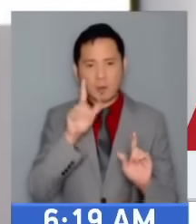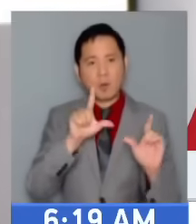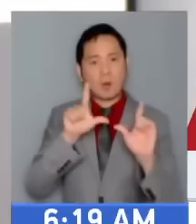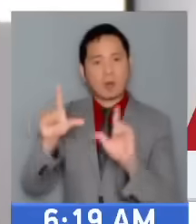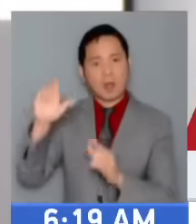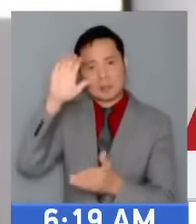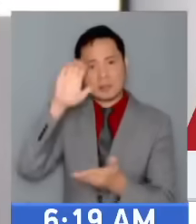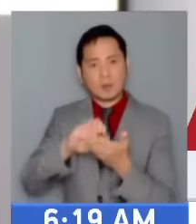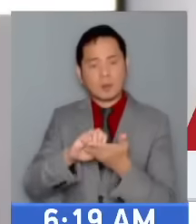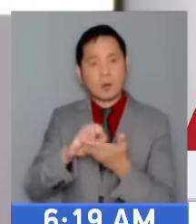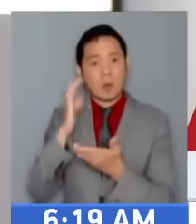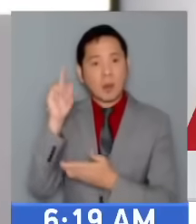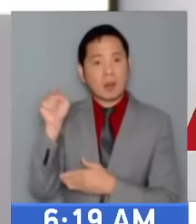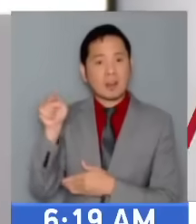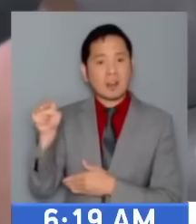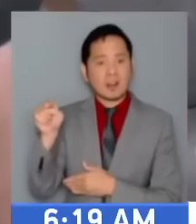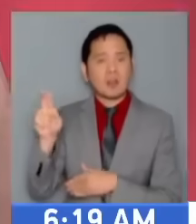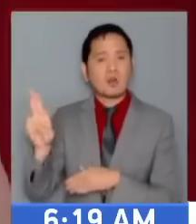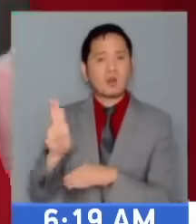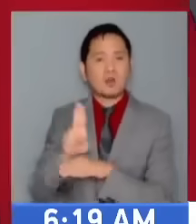kumukulong tubig